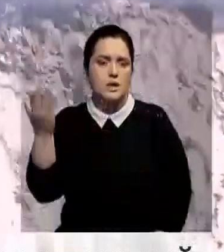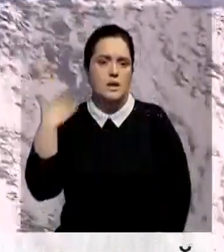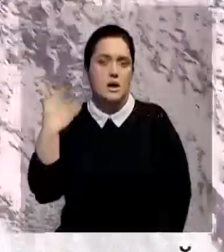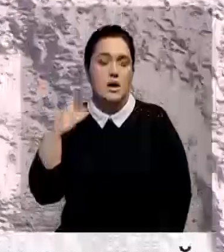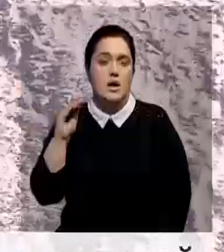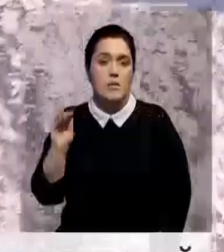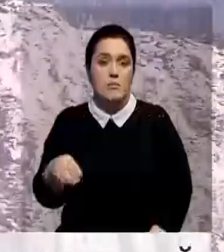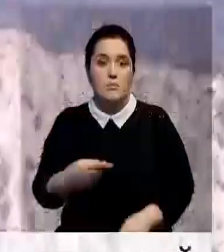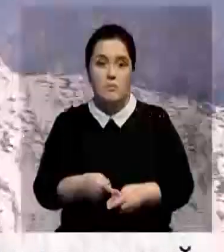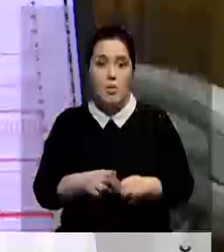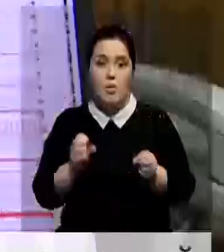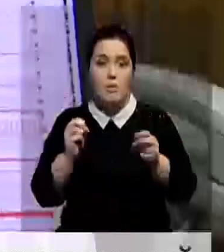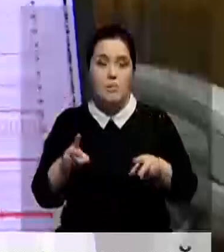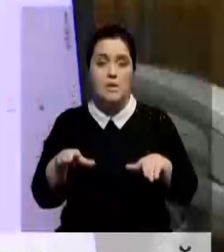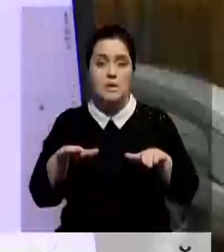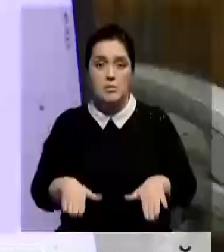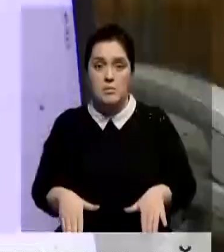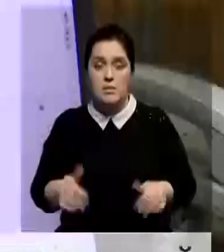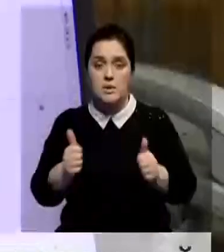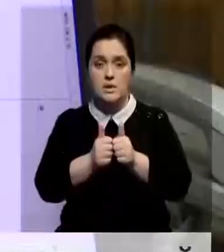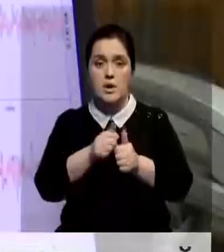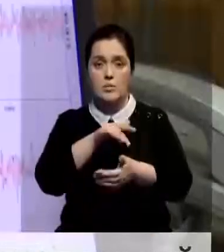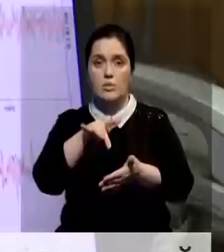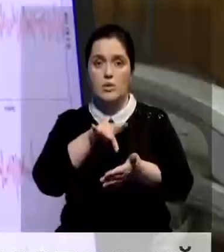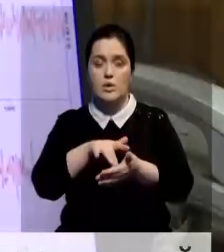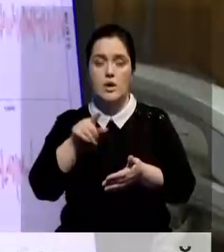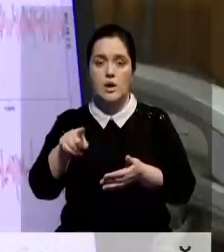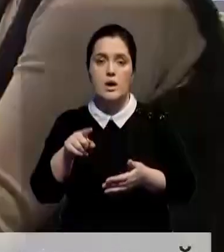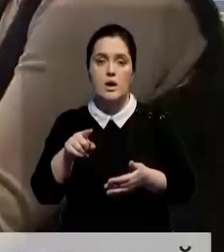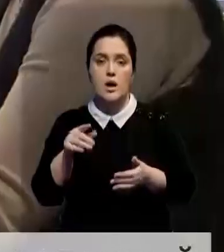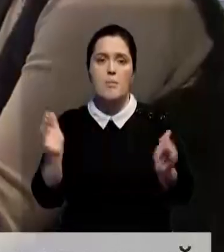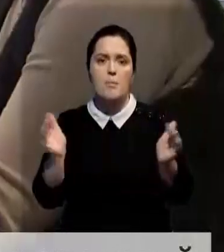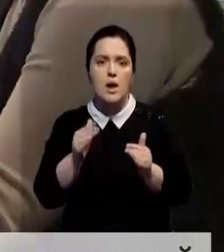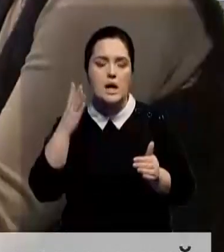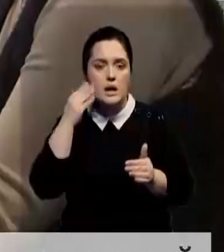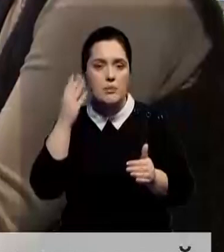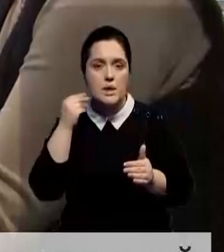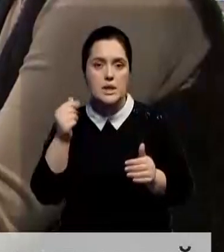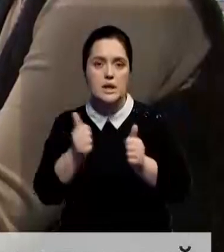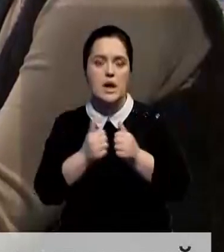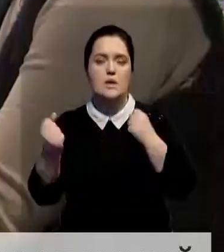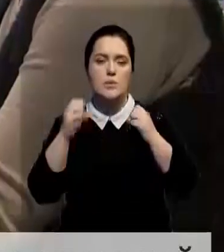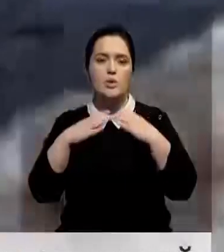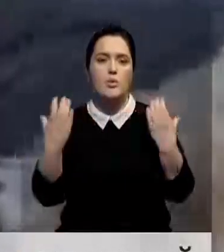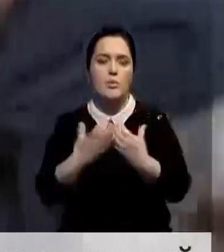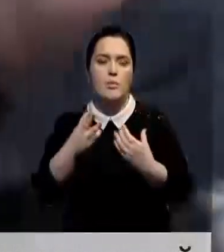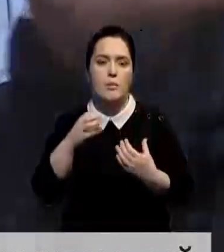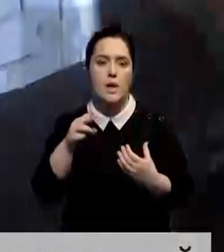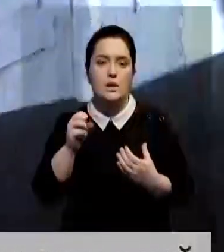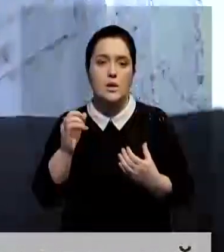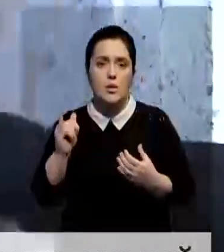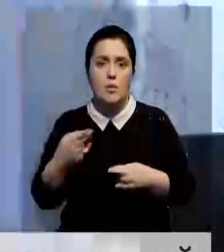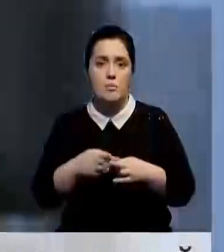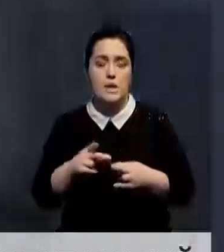потенциально опасных сейсмических зонах. Ближайшая к городу станция расположена в ущелье реки Малая Алматинка, недалеко от спортивного комплекса Медео. Сам объект